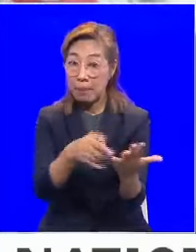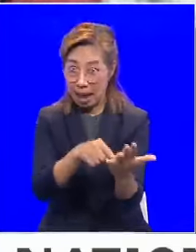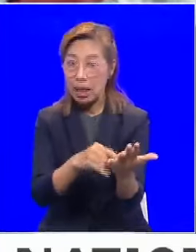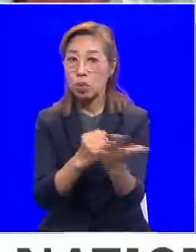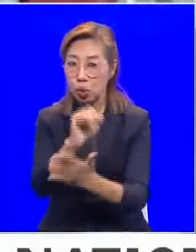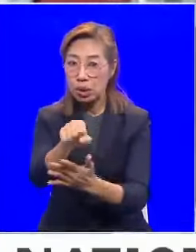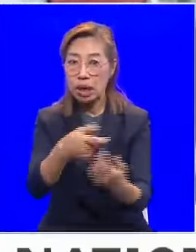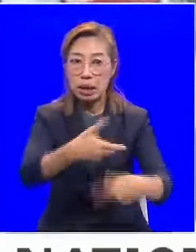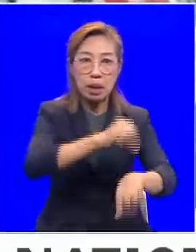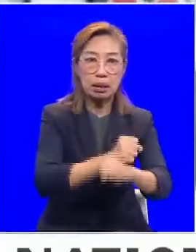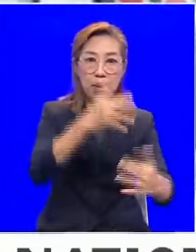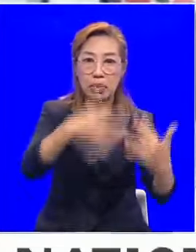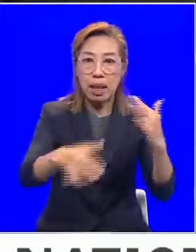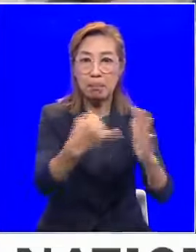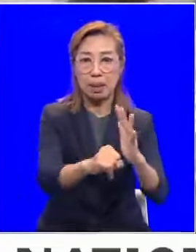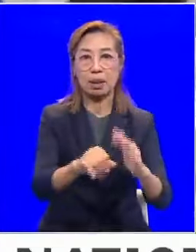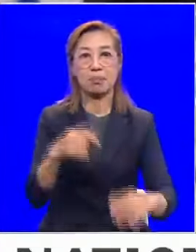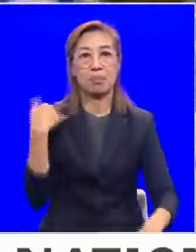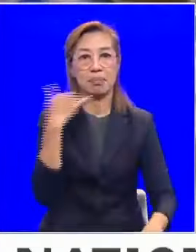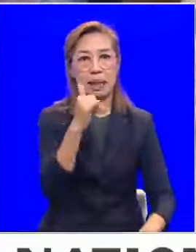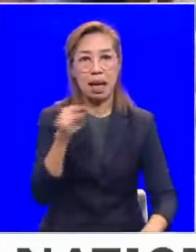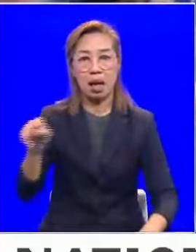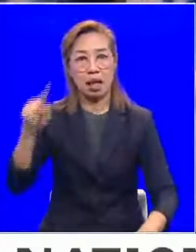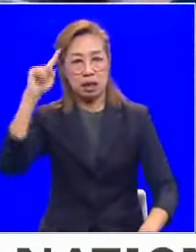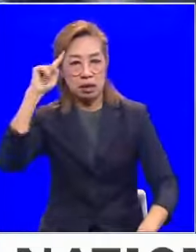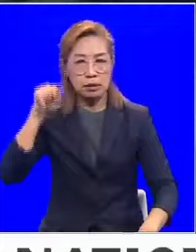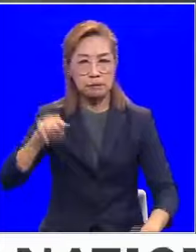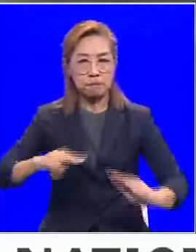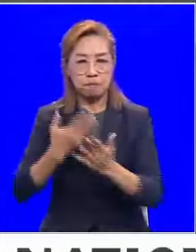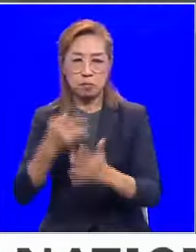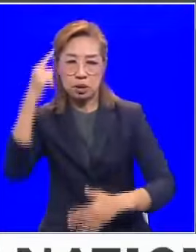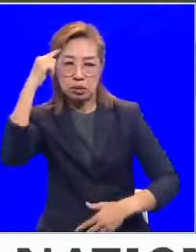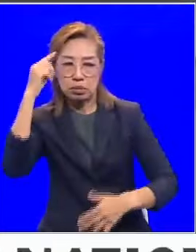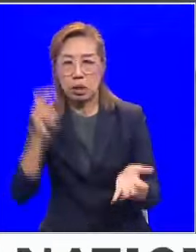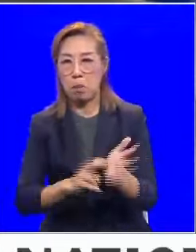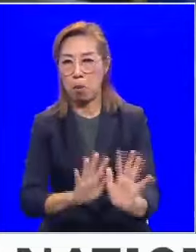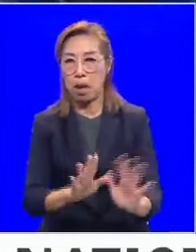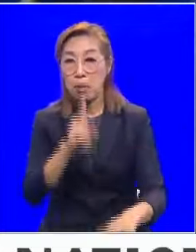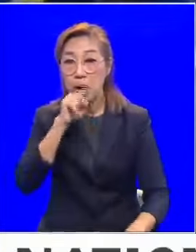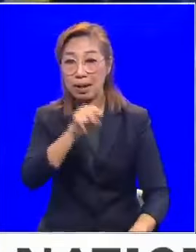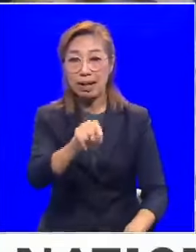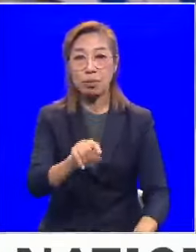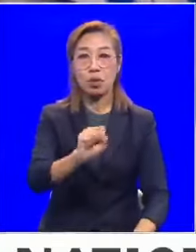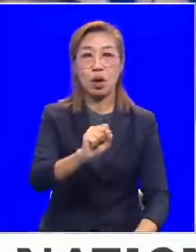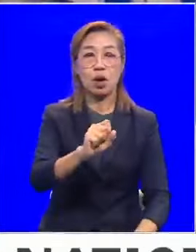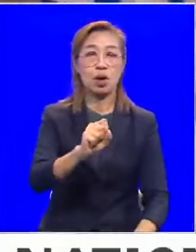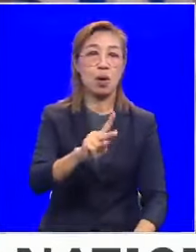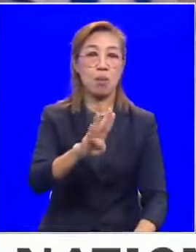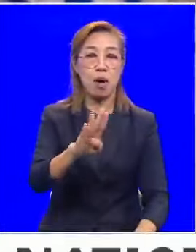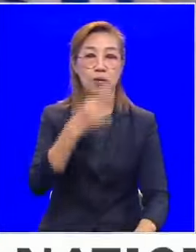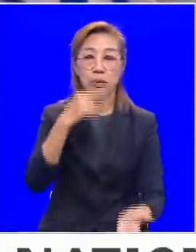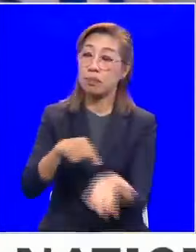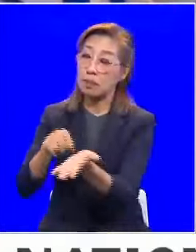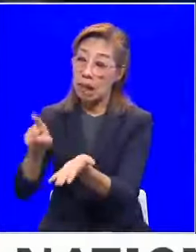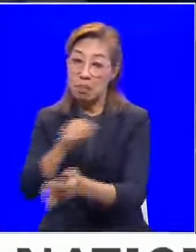กระทรวงการคลังก็ไม่อยากจะตอบไม่ควรตอบเพราะเดี๋ยวไอ้บริษัทที่เอาไปทำผิดก็จะไปอ้างได้ว่านี่ไงกระทรวงการคลังรับรองมาแล้ว